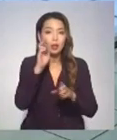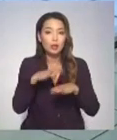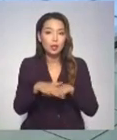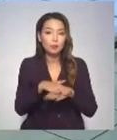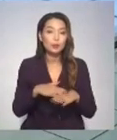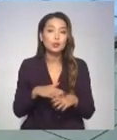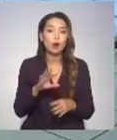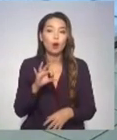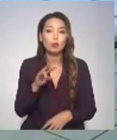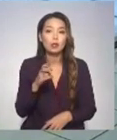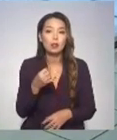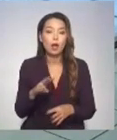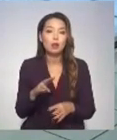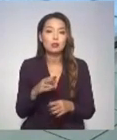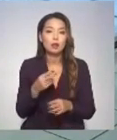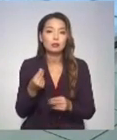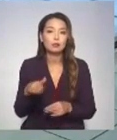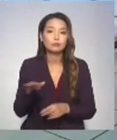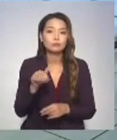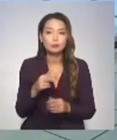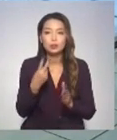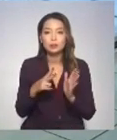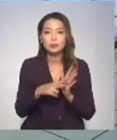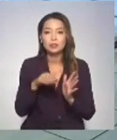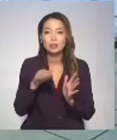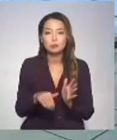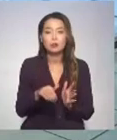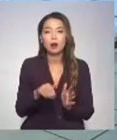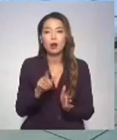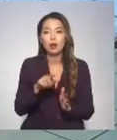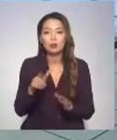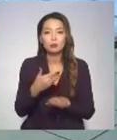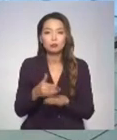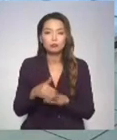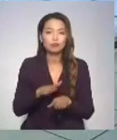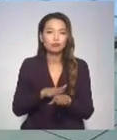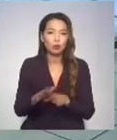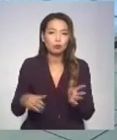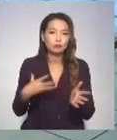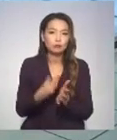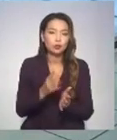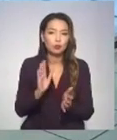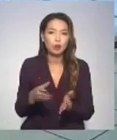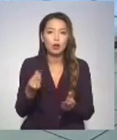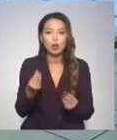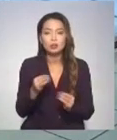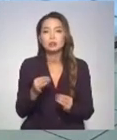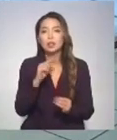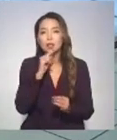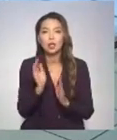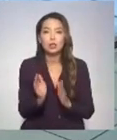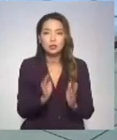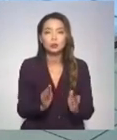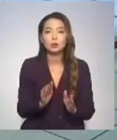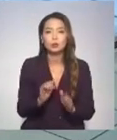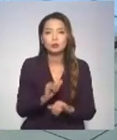Елімізде онлайн ақшалған 28 000 адамның несиесі толық кешіріледі. Бұл туралы қаржы нарығын реттеу және дамыту агенттігі хабарлады.